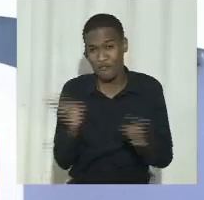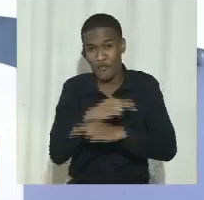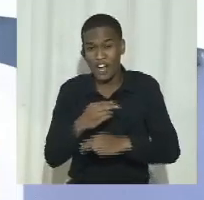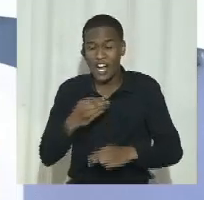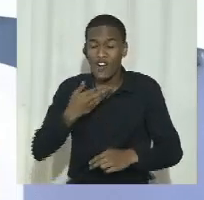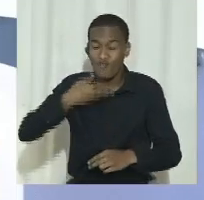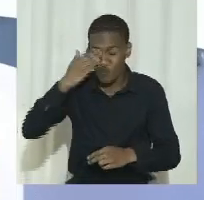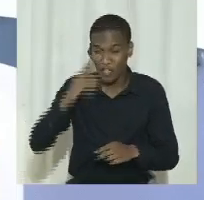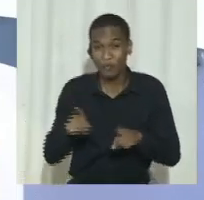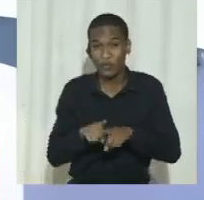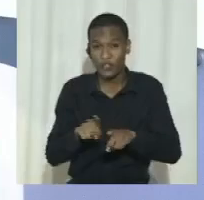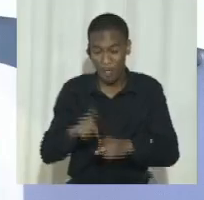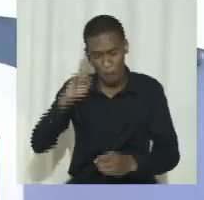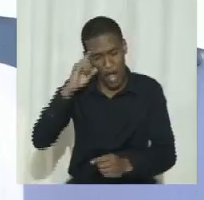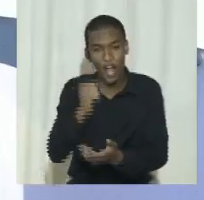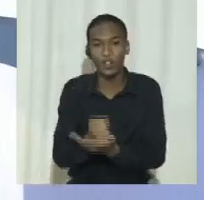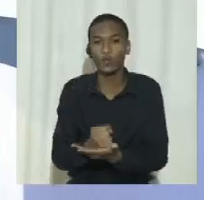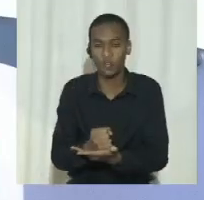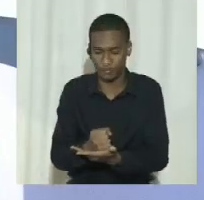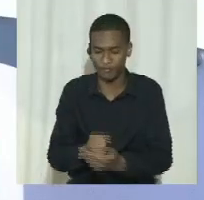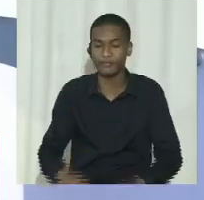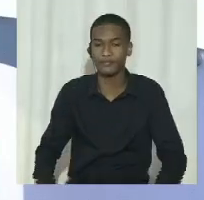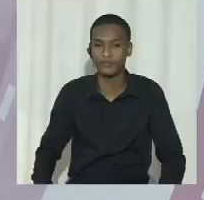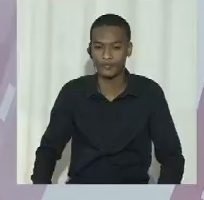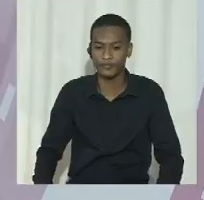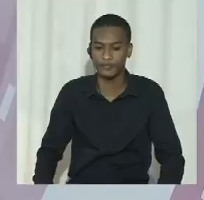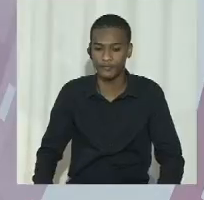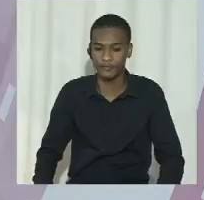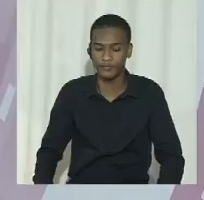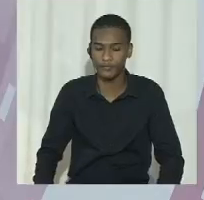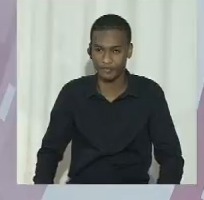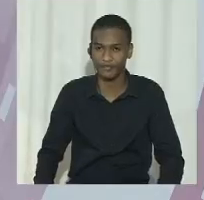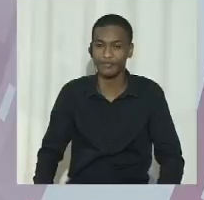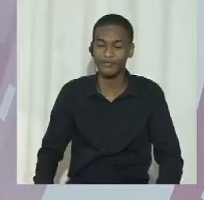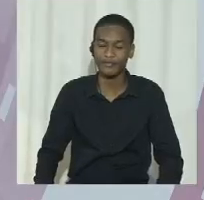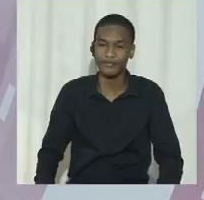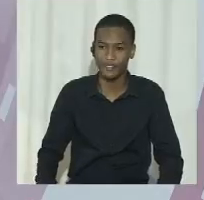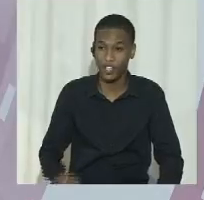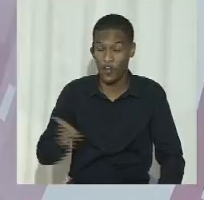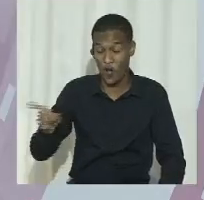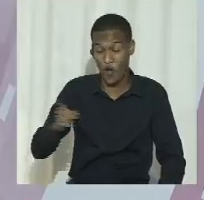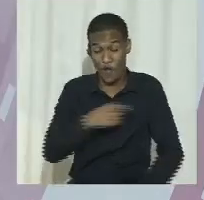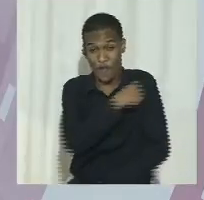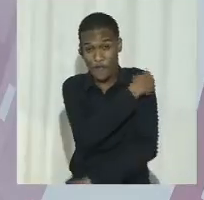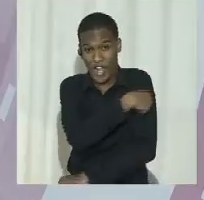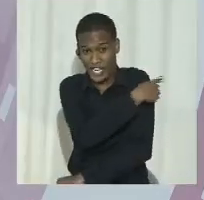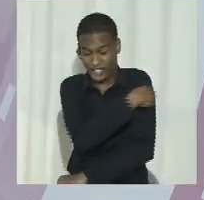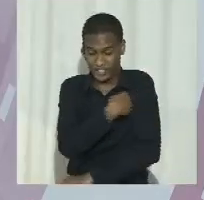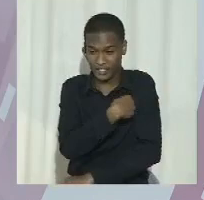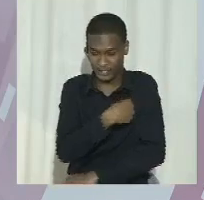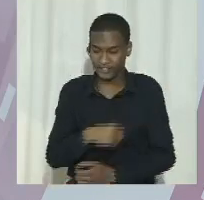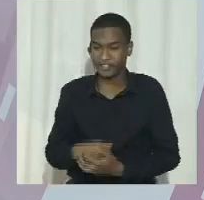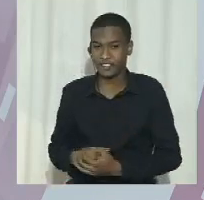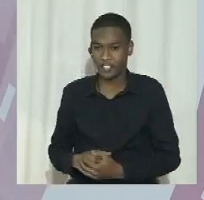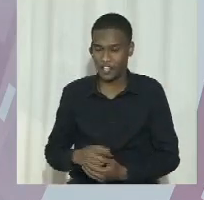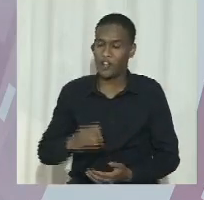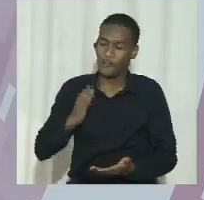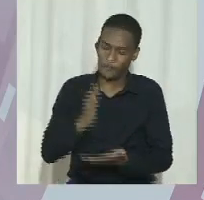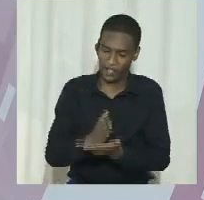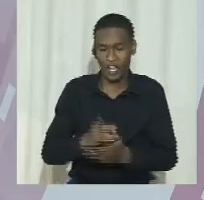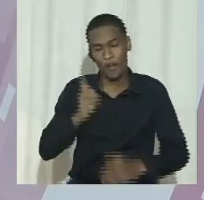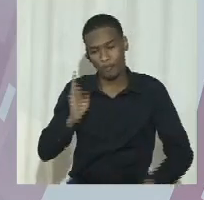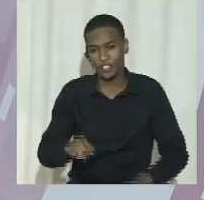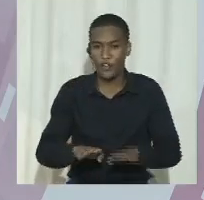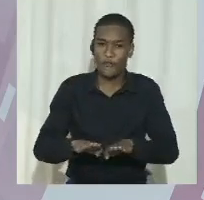azo antoka ve izany vaksiny izany ia ao anatin'ilay fahazoana vaksiny dia misy lamina